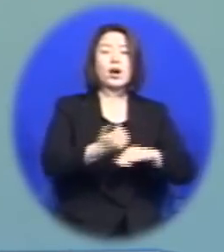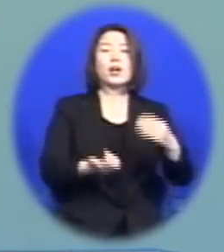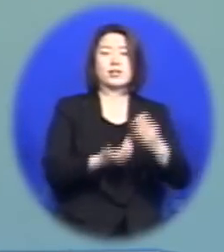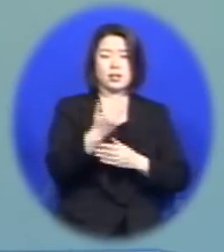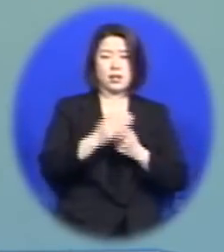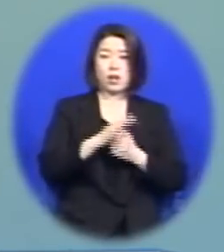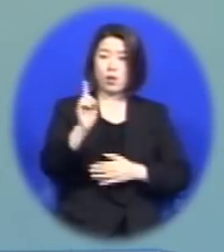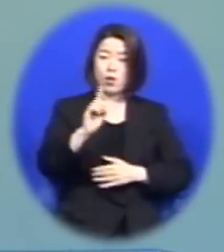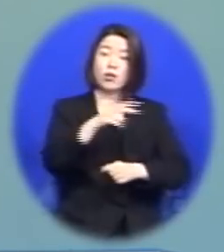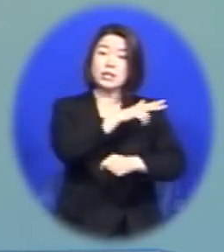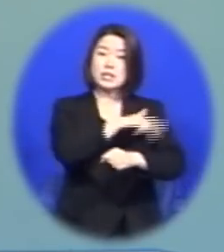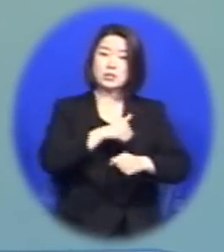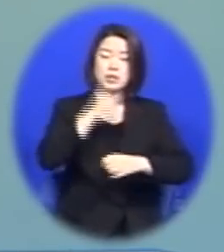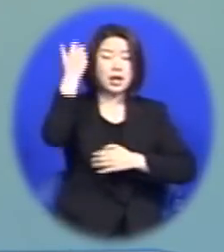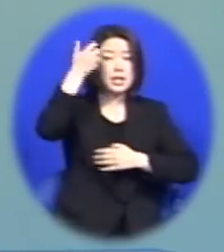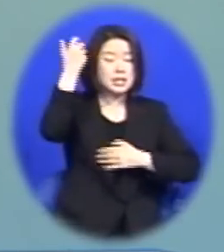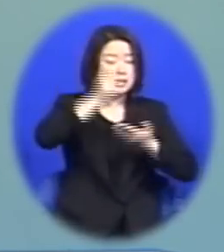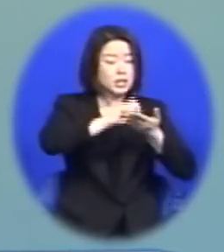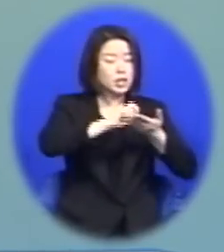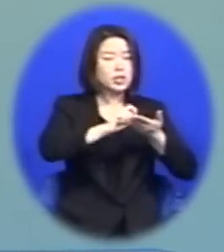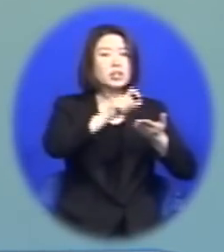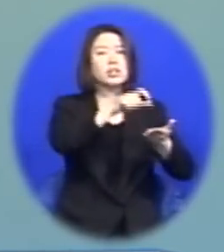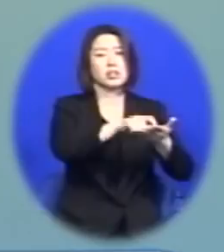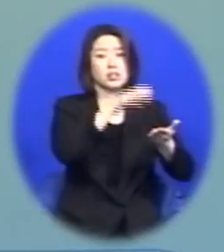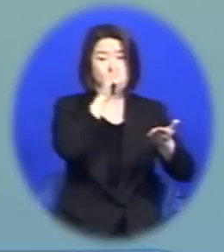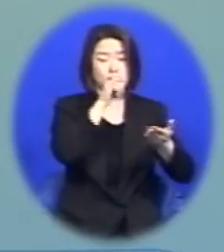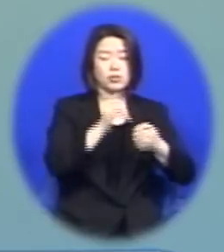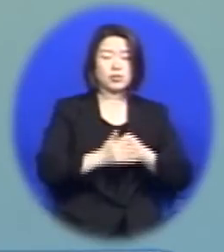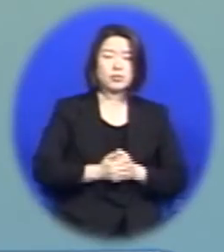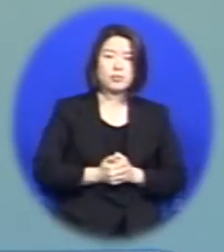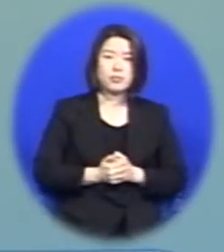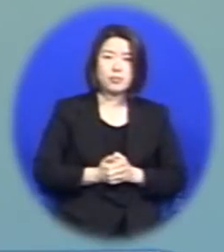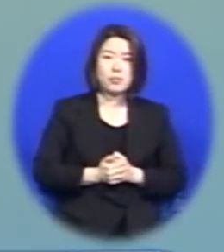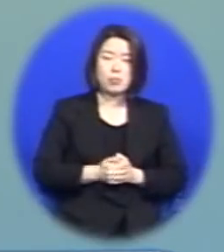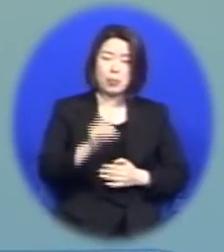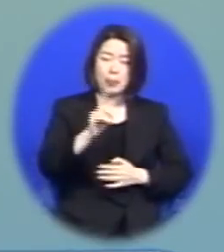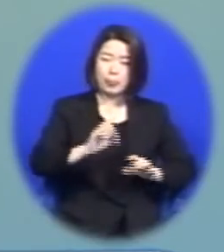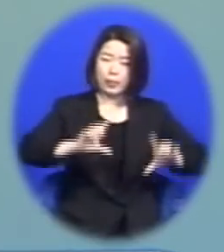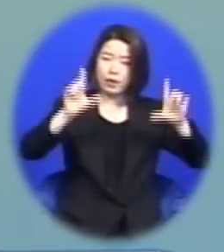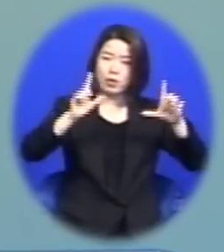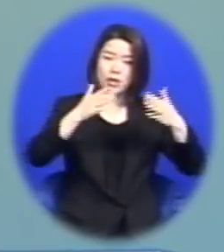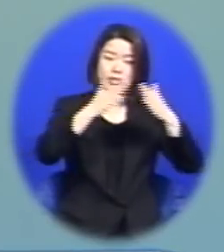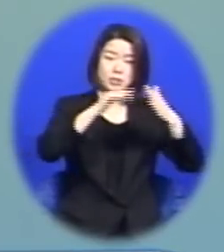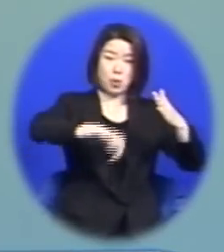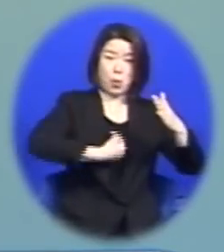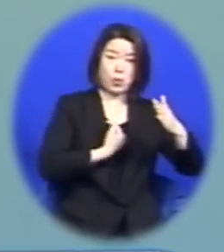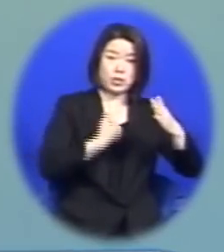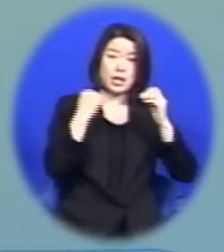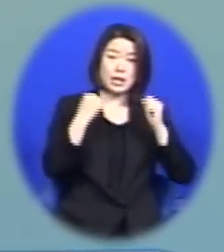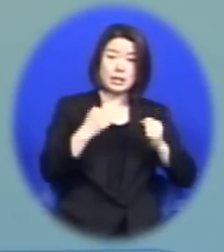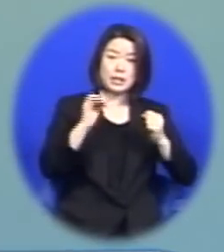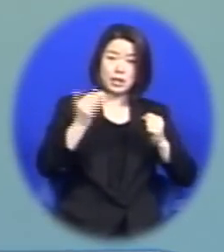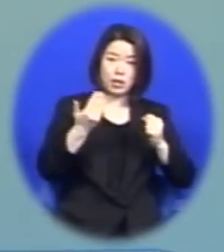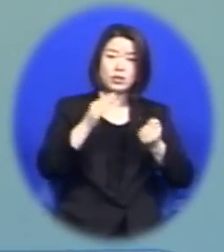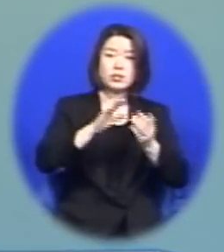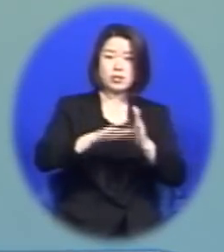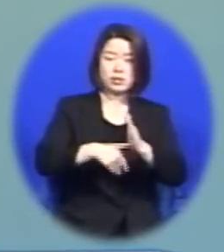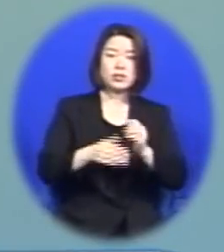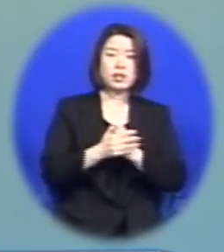영성일기 에 쓰신 거예요 어느 날 집에 혼자 있게 되었을 때